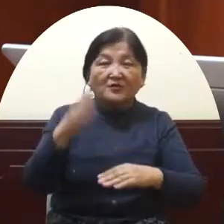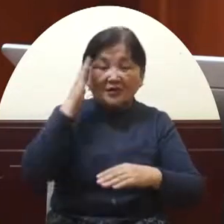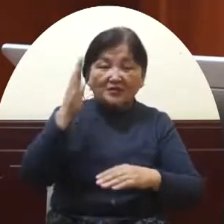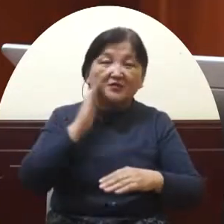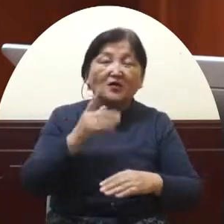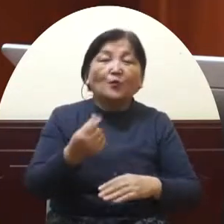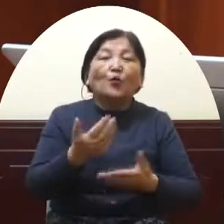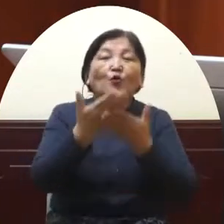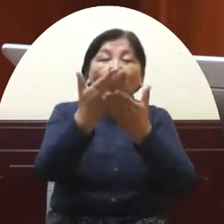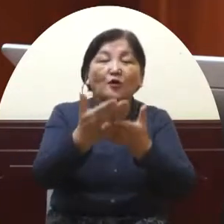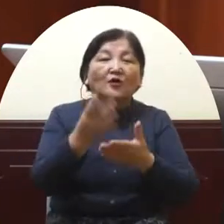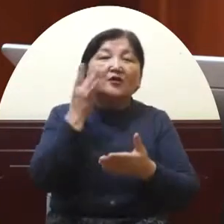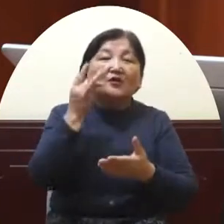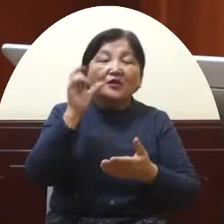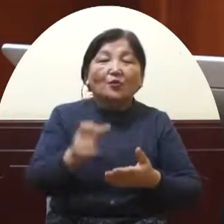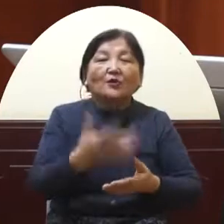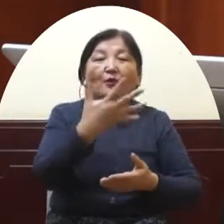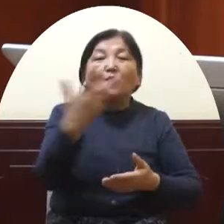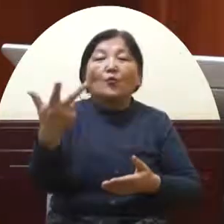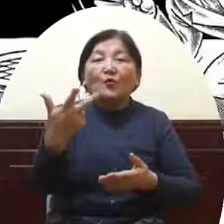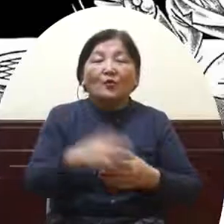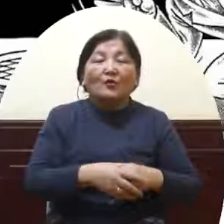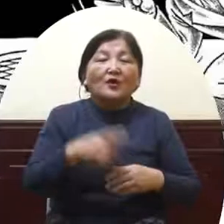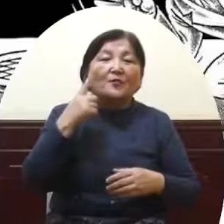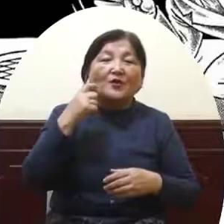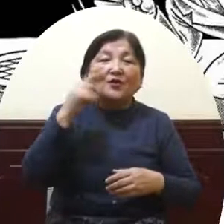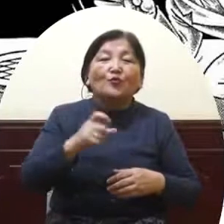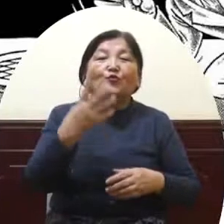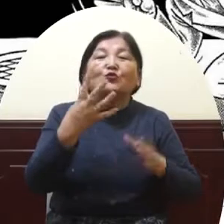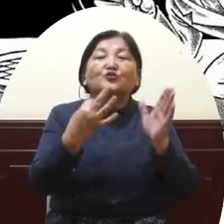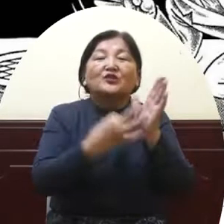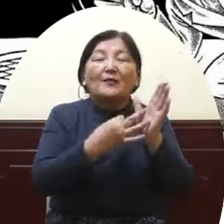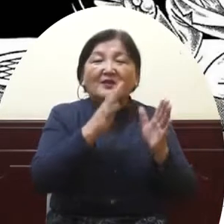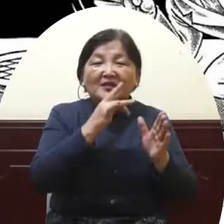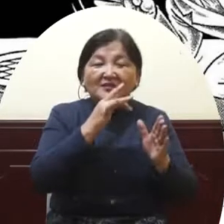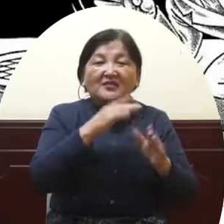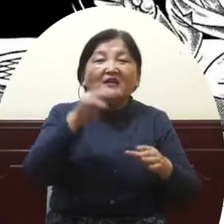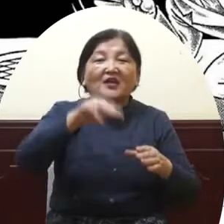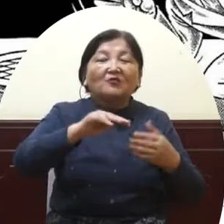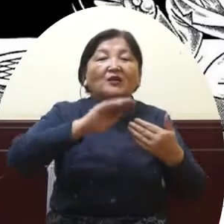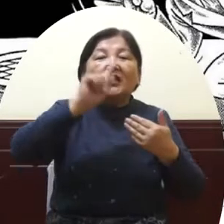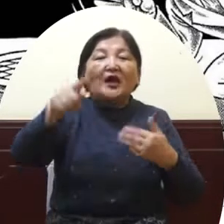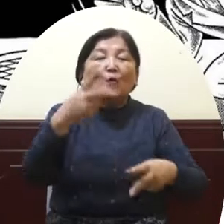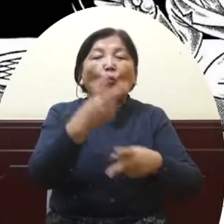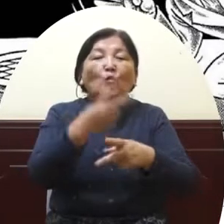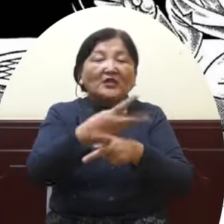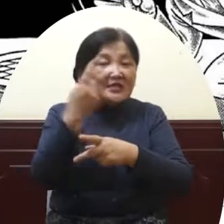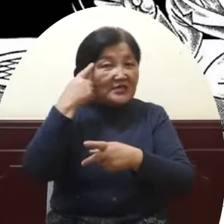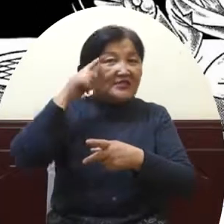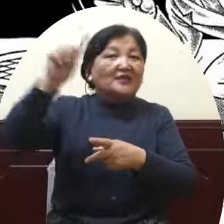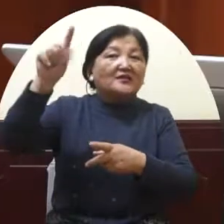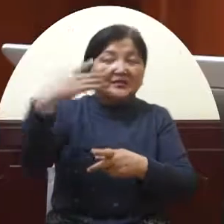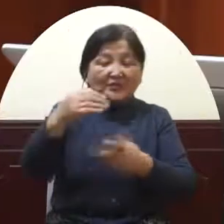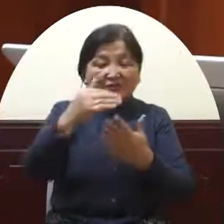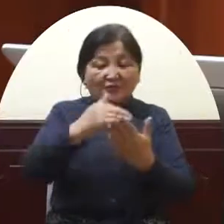эрэгтэй хүн 53, эмэгтэй хүн 48 насндаа тэтгэврт гарах хуулийг санаачилна гэж. Хөрөлдөл энэ нөгөө төрийн баримтлаж байгаа